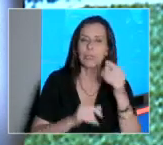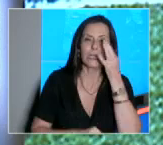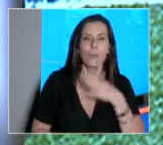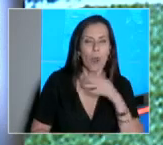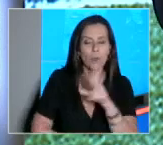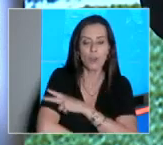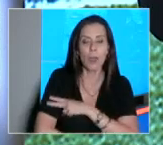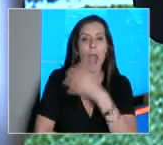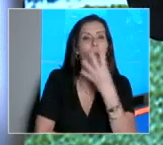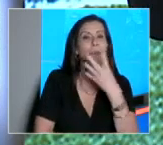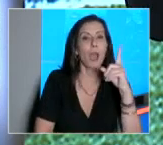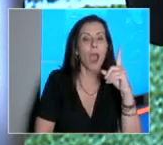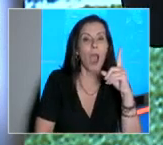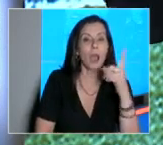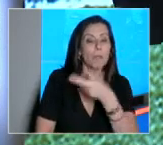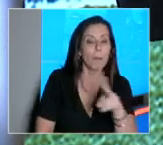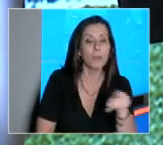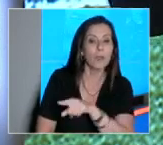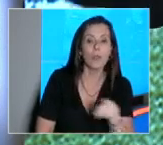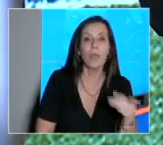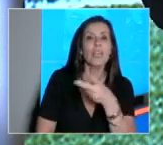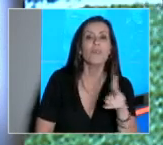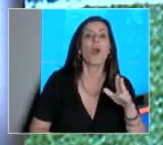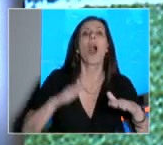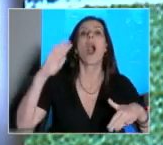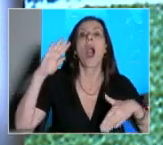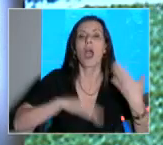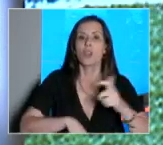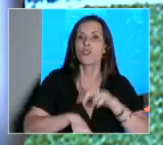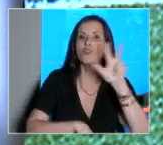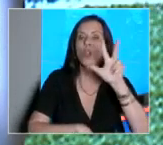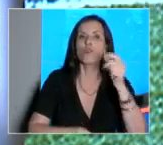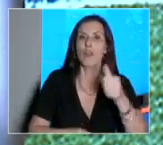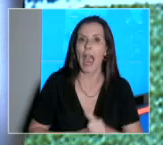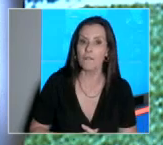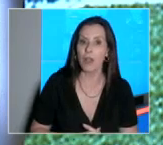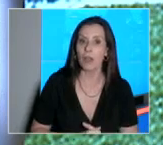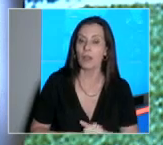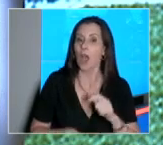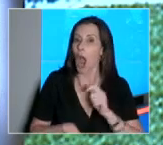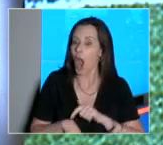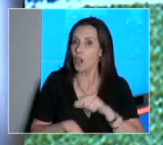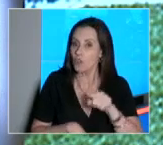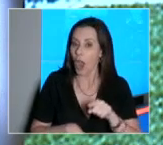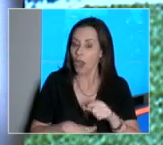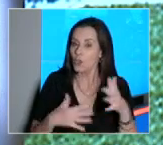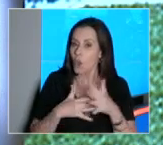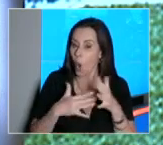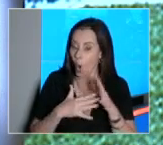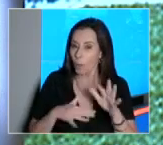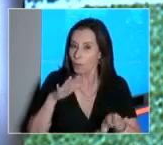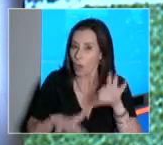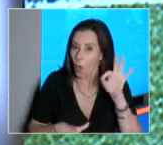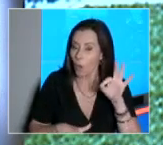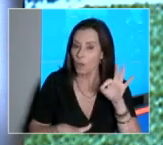לב, ש-41 מהמתים נפטרו אחרי השעה 3:15, השעה אשר חוקר מקרה המוות